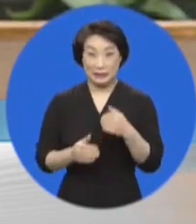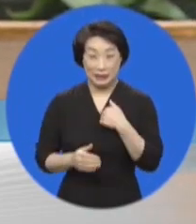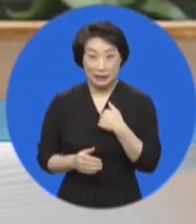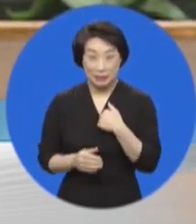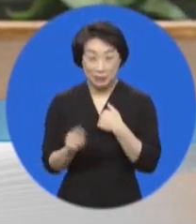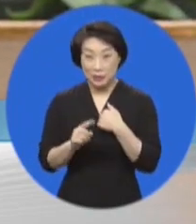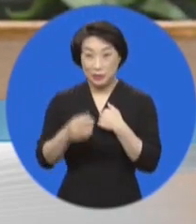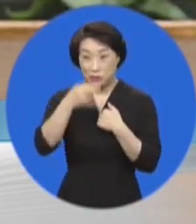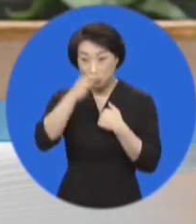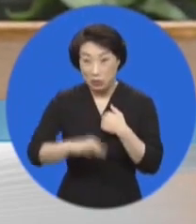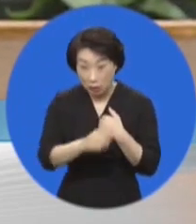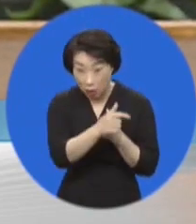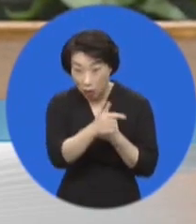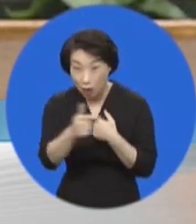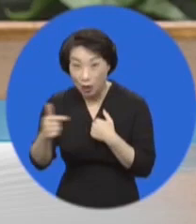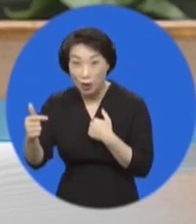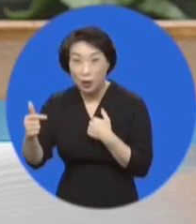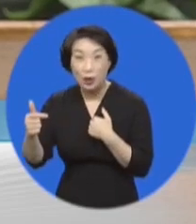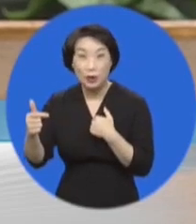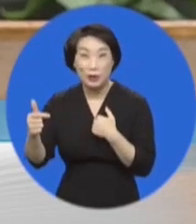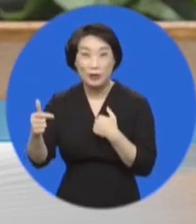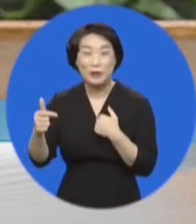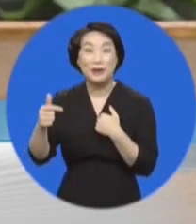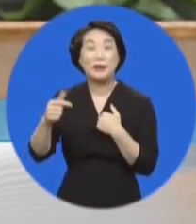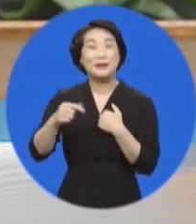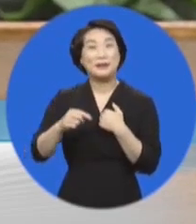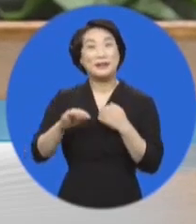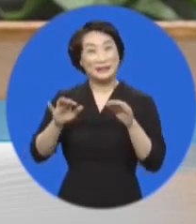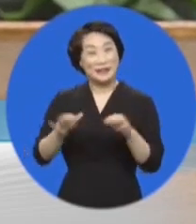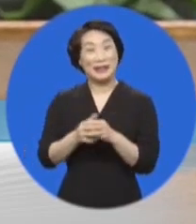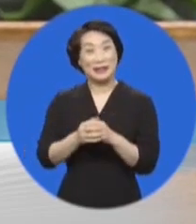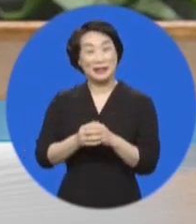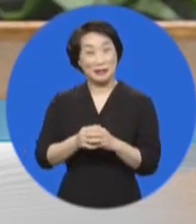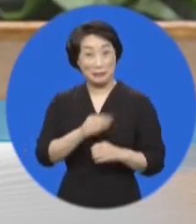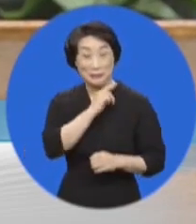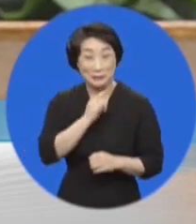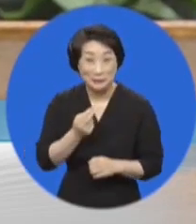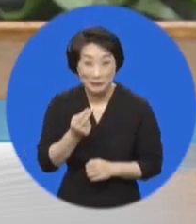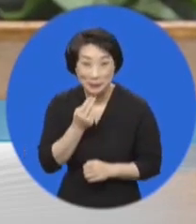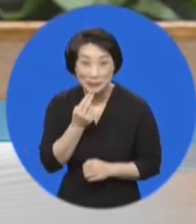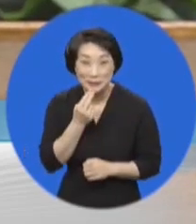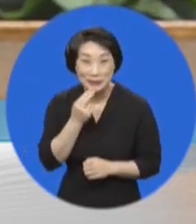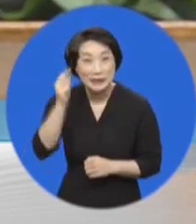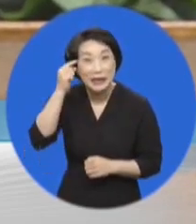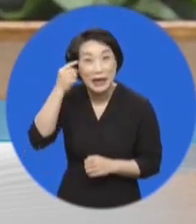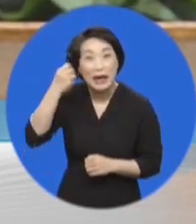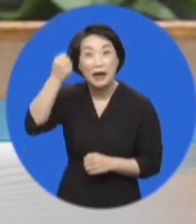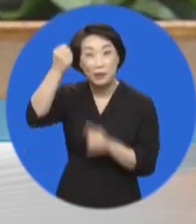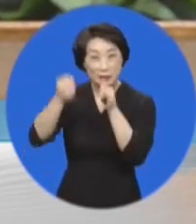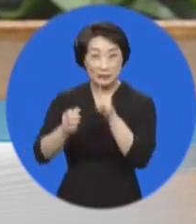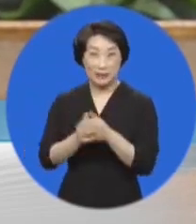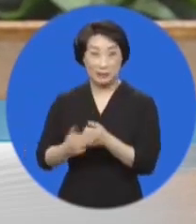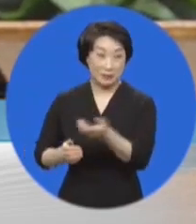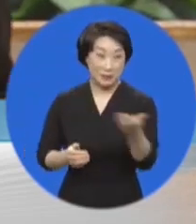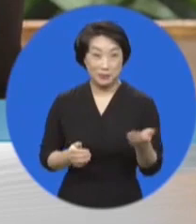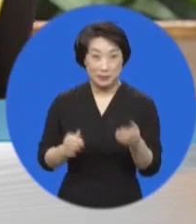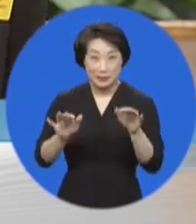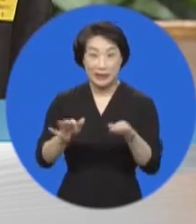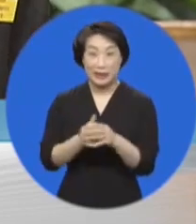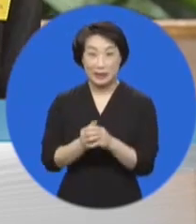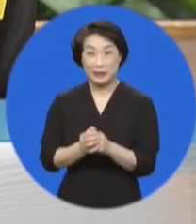굉장한 유익이 있다고 의심 없이 생각하기 때문에